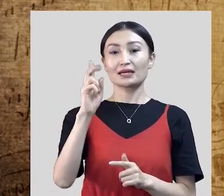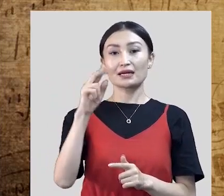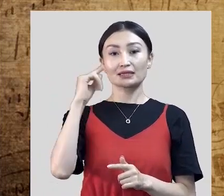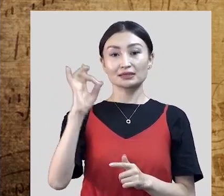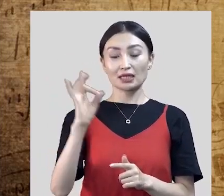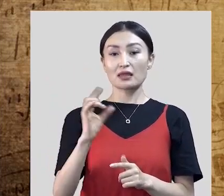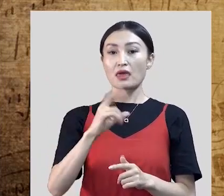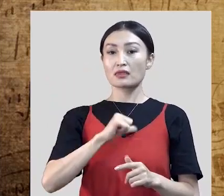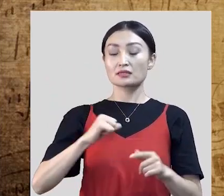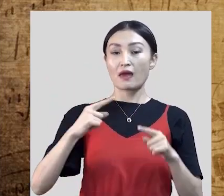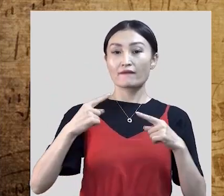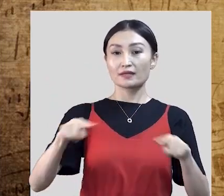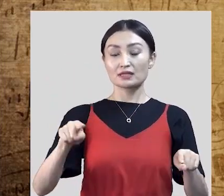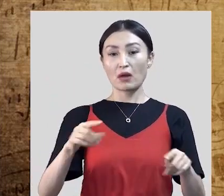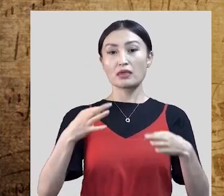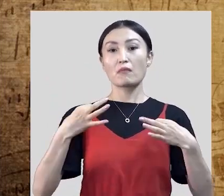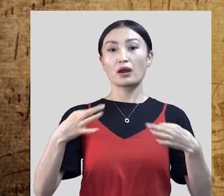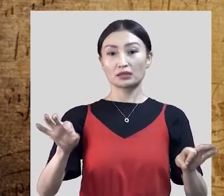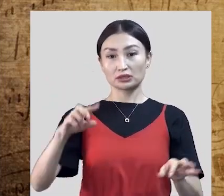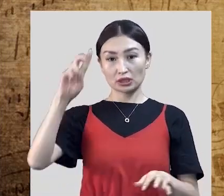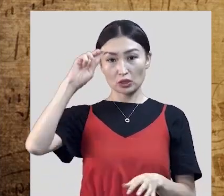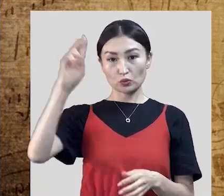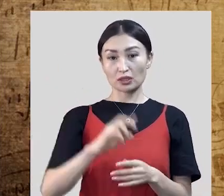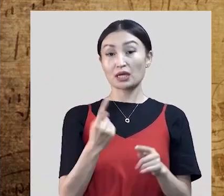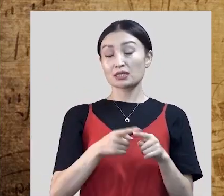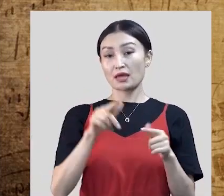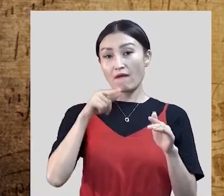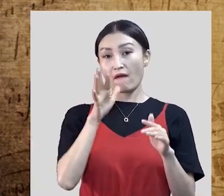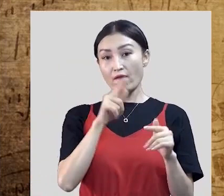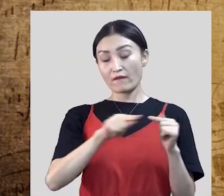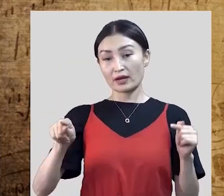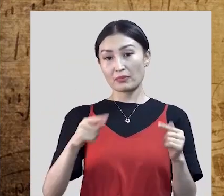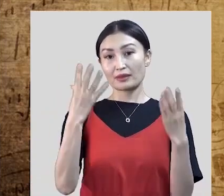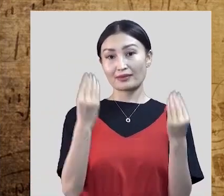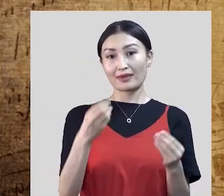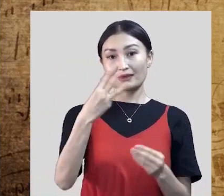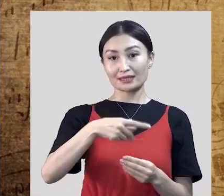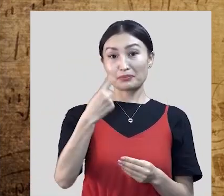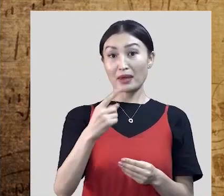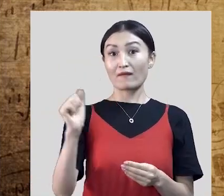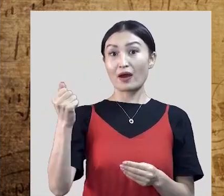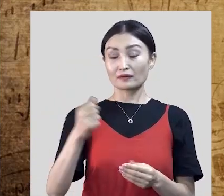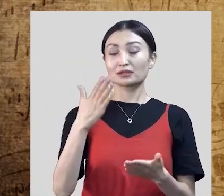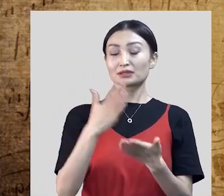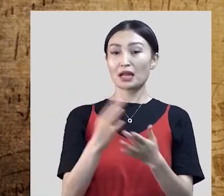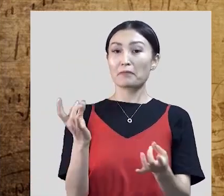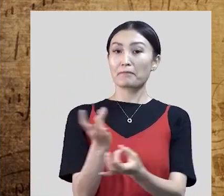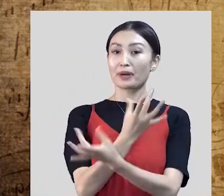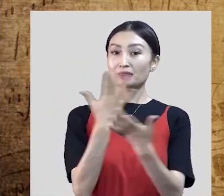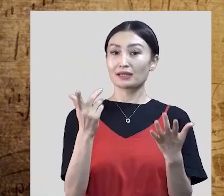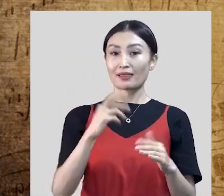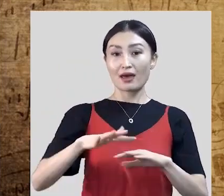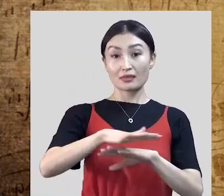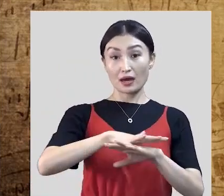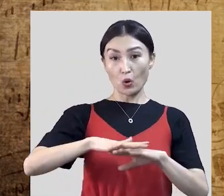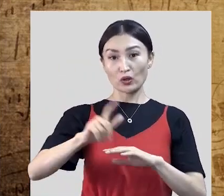независимое, суверенное, демократическое государство. С этого времени день 31 августа стал праздничным для